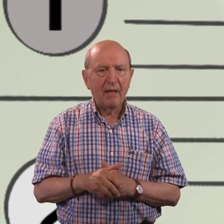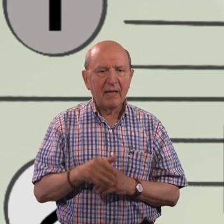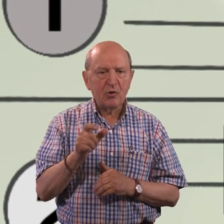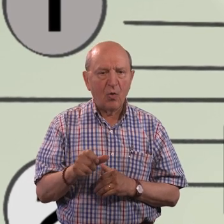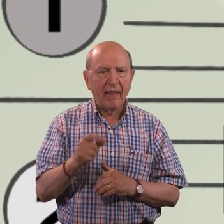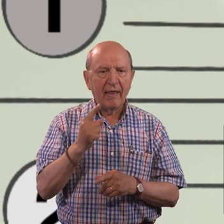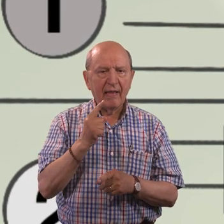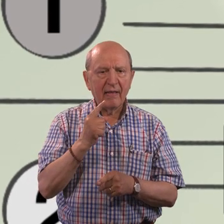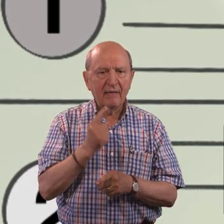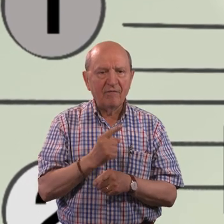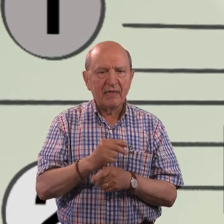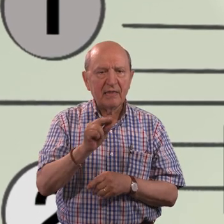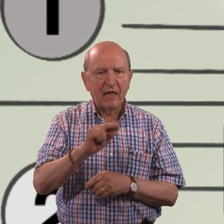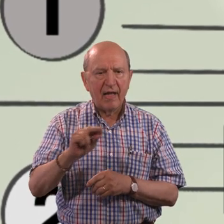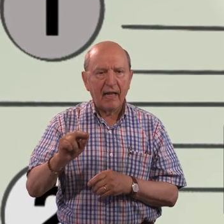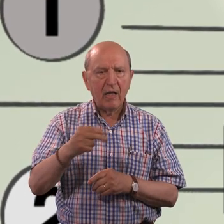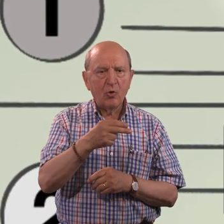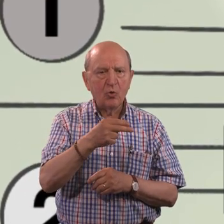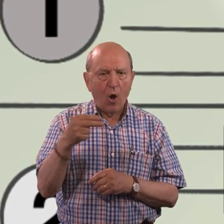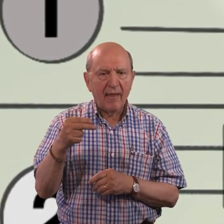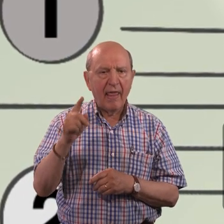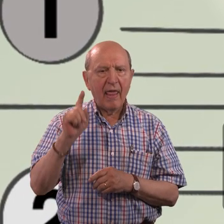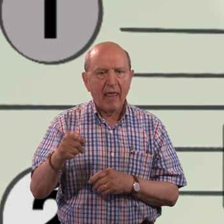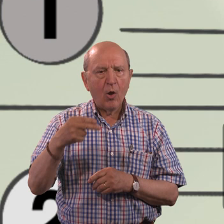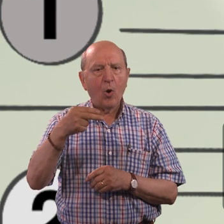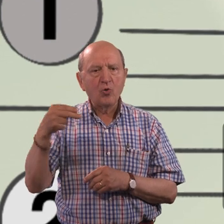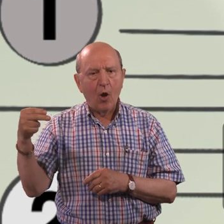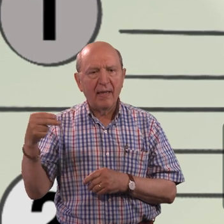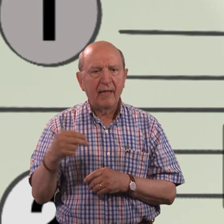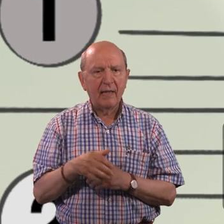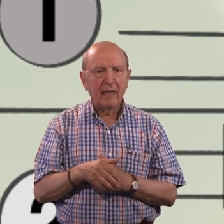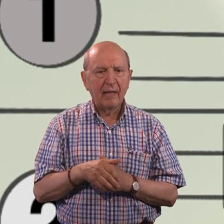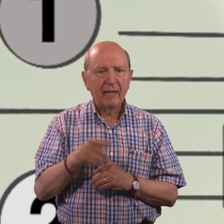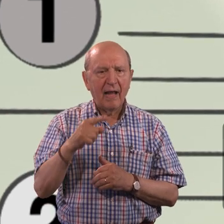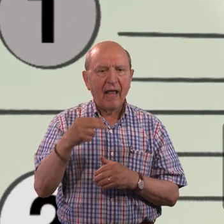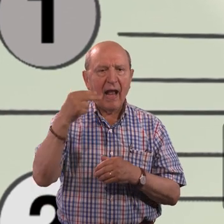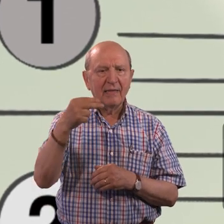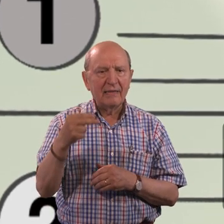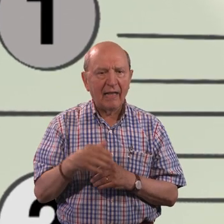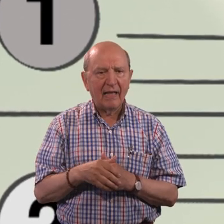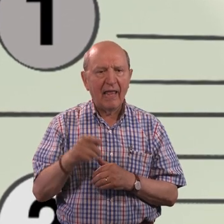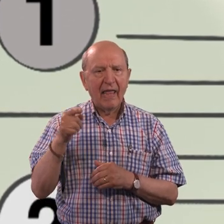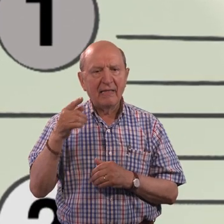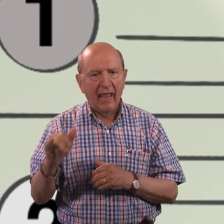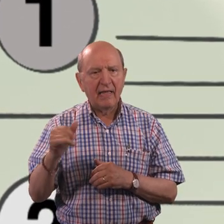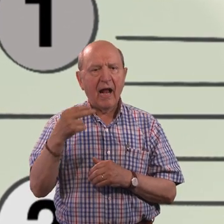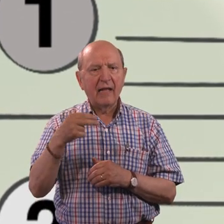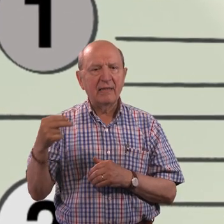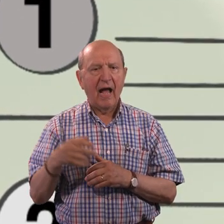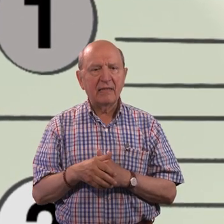il Signore Rossi deve scrivere il nome e il cognome delle candidate dei candidati che vuole votare